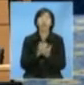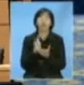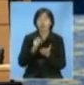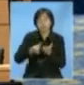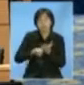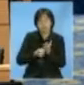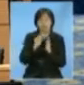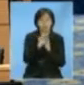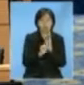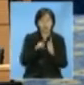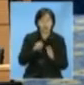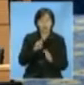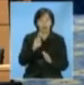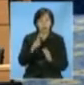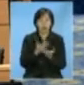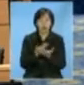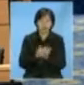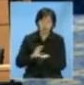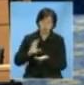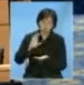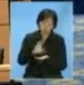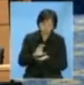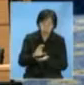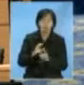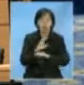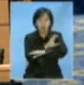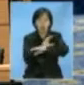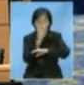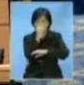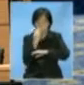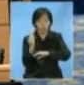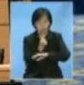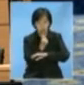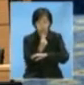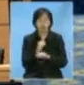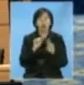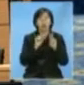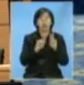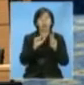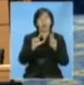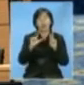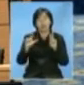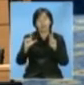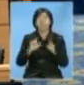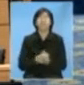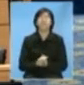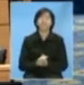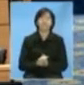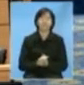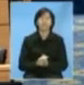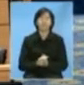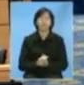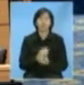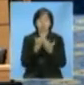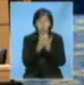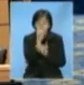ากพระราชบัญญัติลงทุนโครงการรถไฟความเร็วสูงถึง2ล้านล้านบาทนะครับด